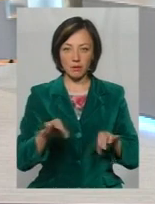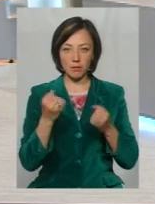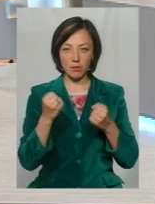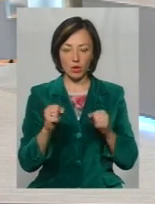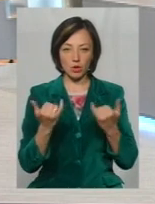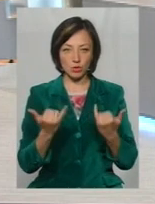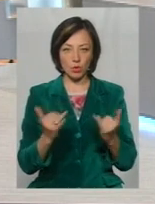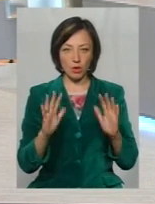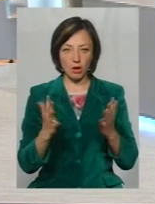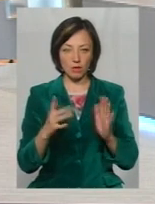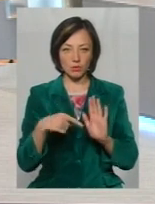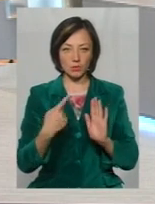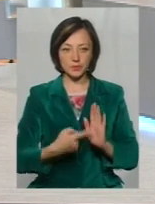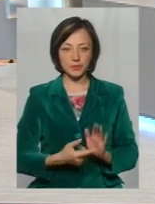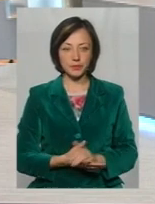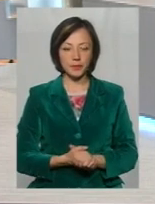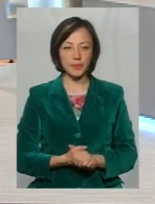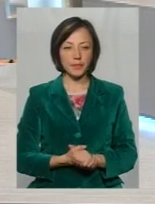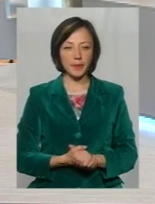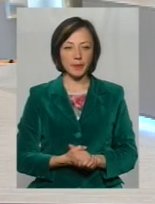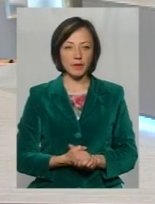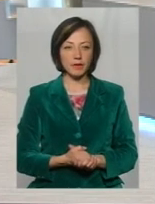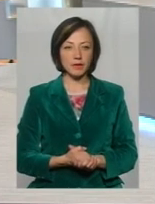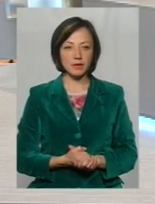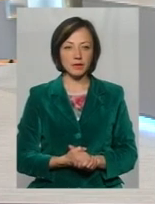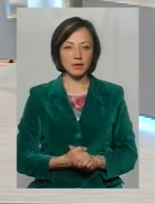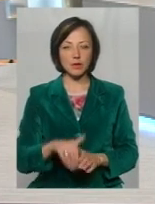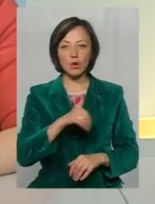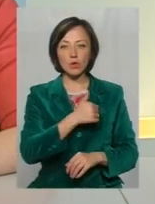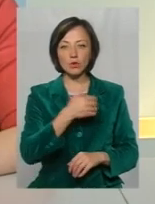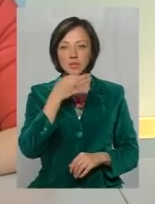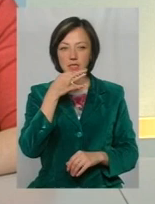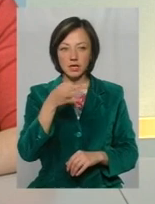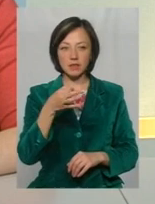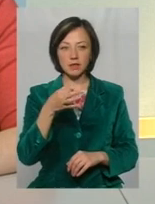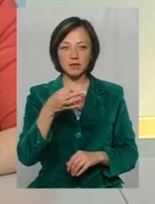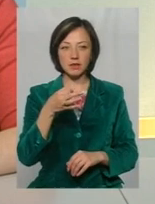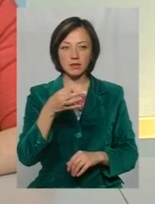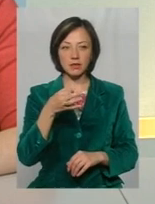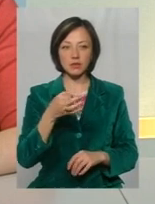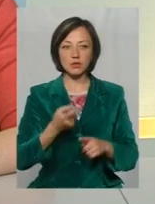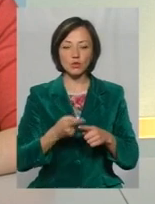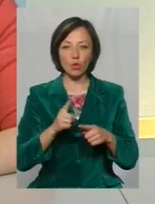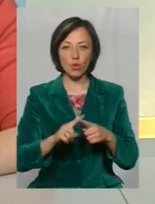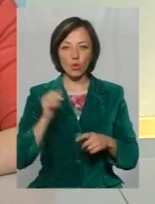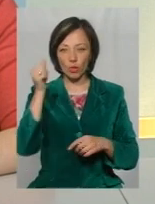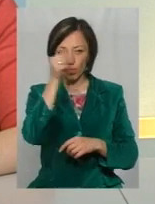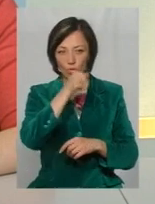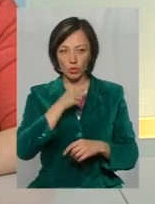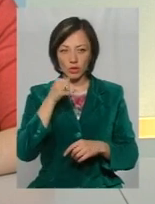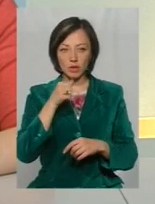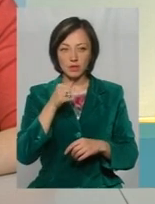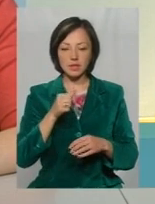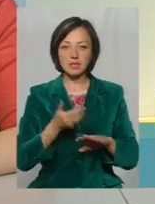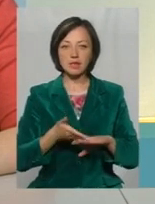цього разу? Ну, взагалі, хочу сказати так і підтримати Оксану Юрівну, що цього року